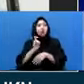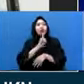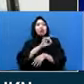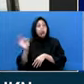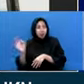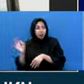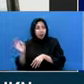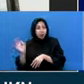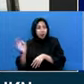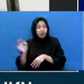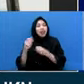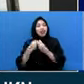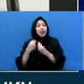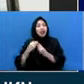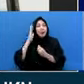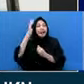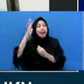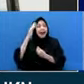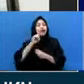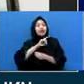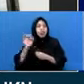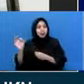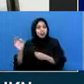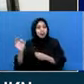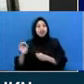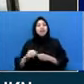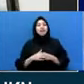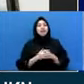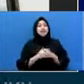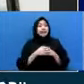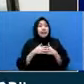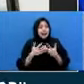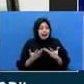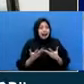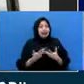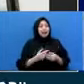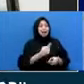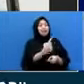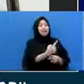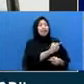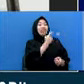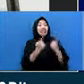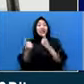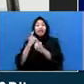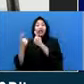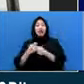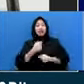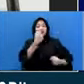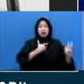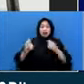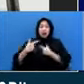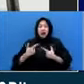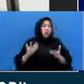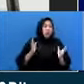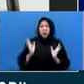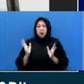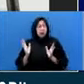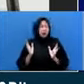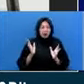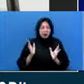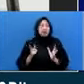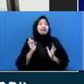sendiri ee juga kewalahan dalam menyediakan mobil-mobil tersebut karena jumlah kami ee